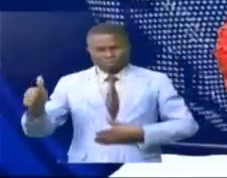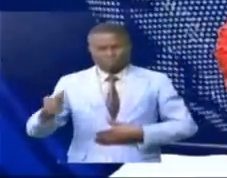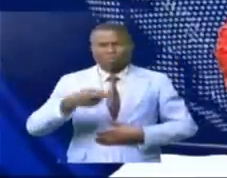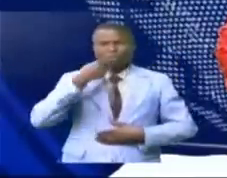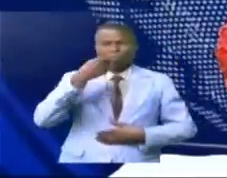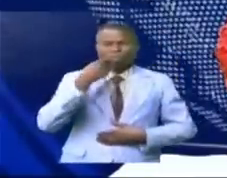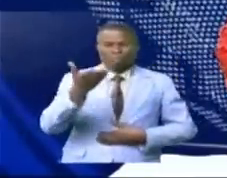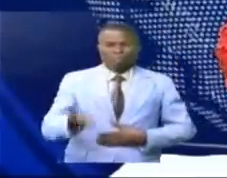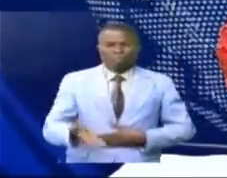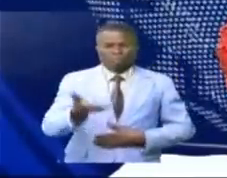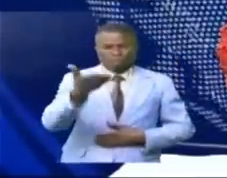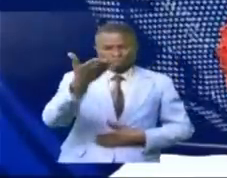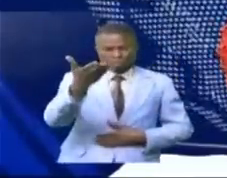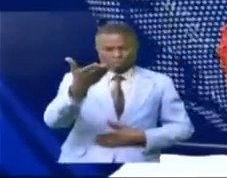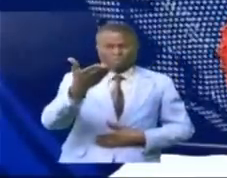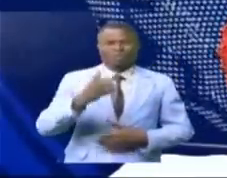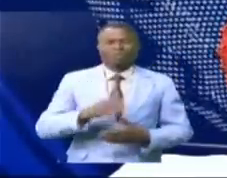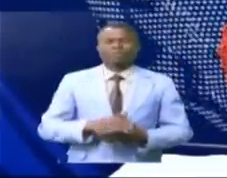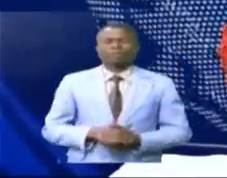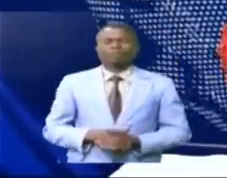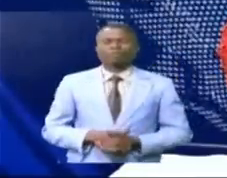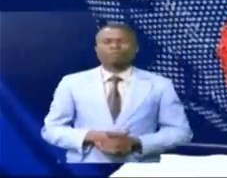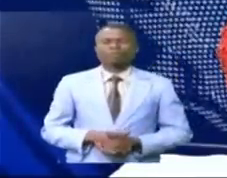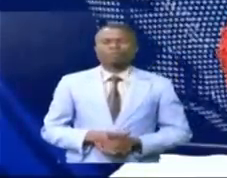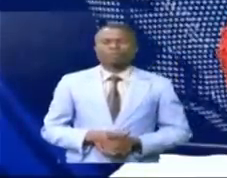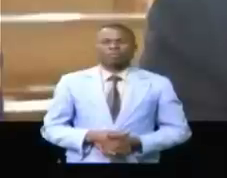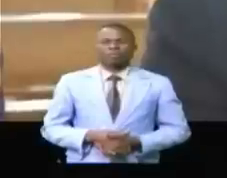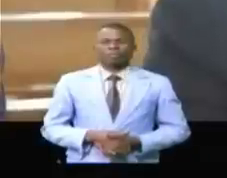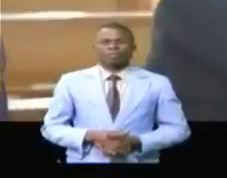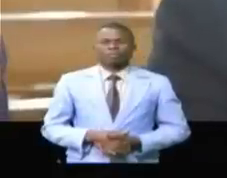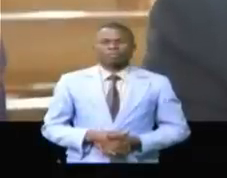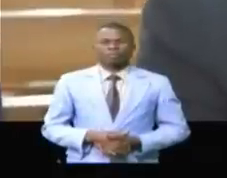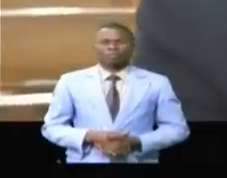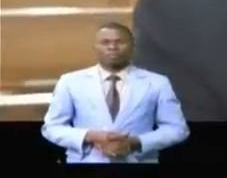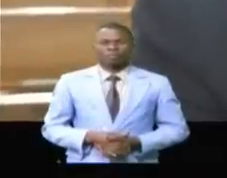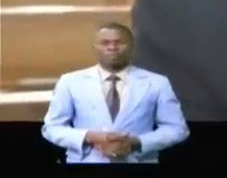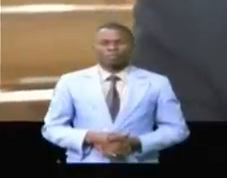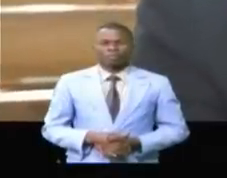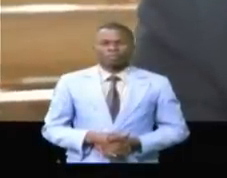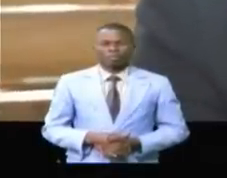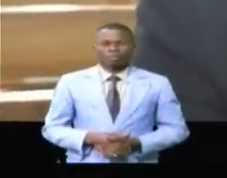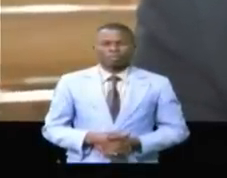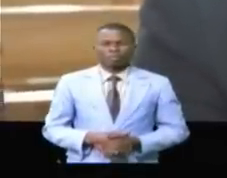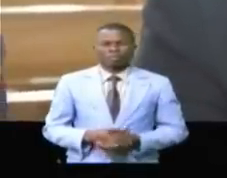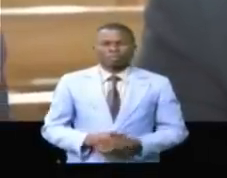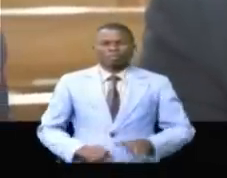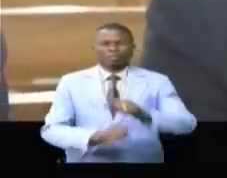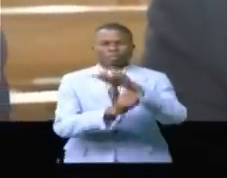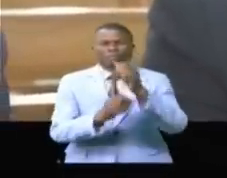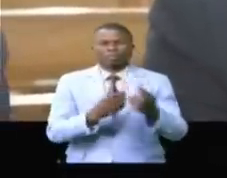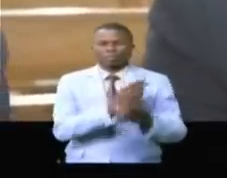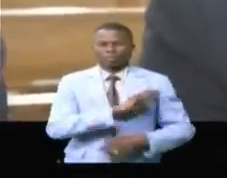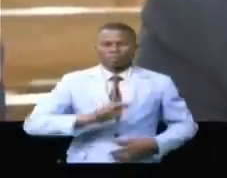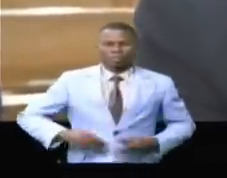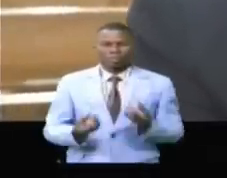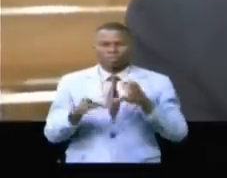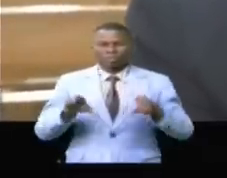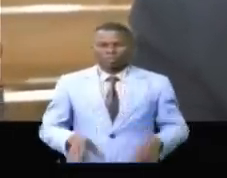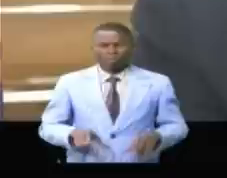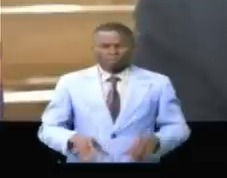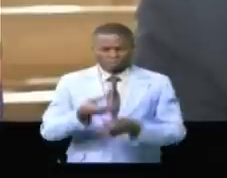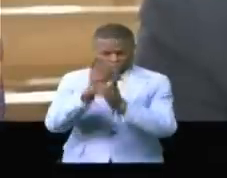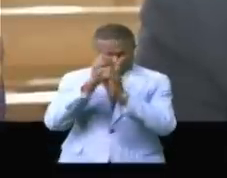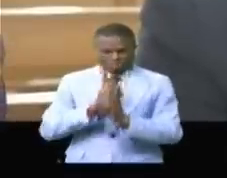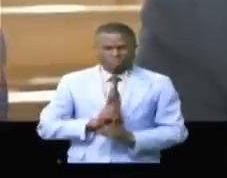la voix. Ils sont au micro des Blandine Zovo. C'est de porter la République démocratique du Congo à la hauteur d'une